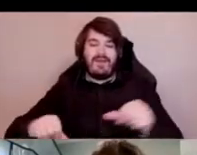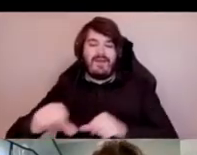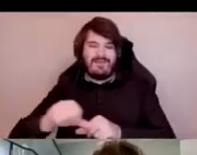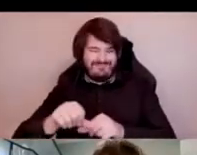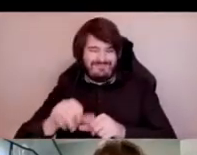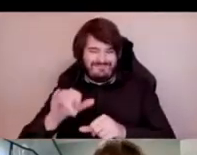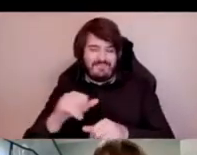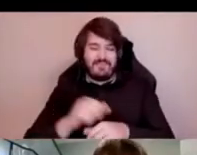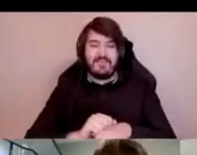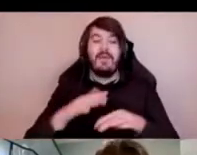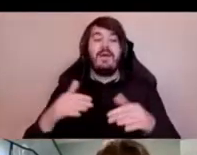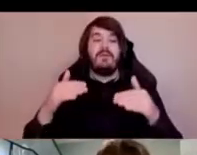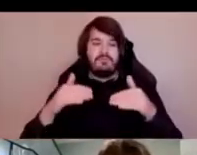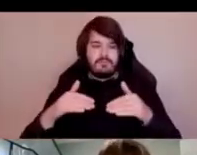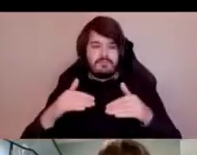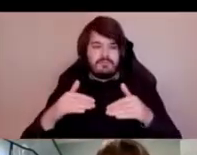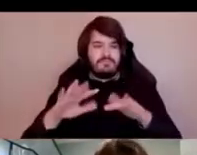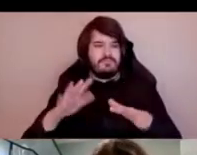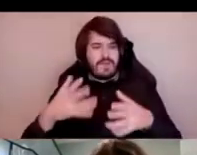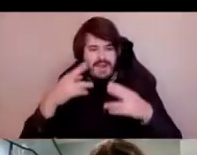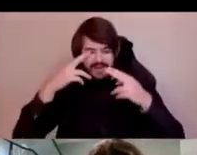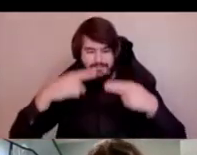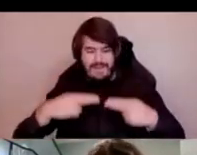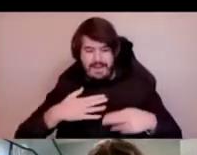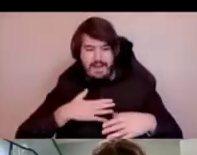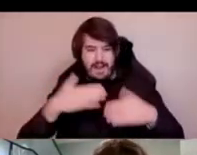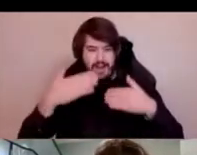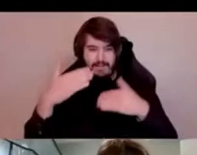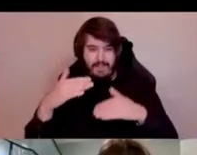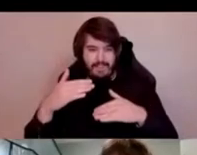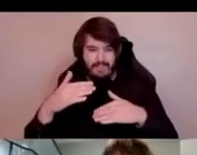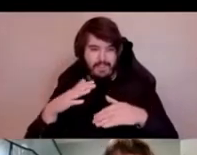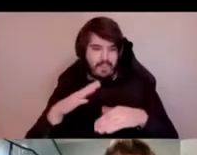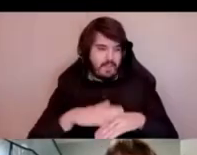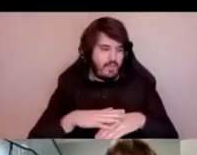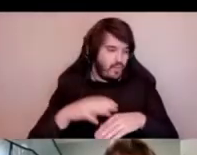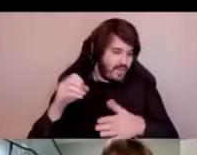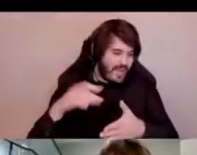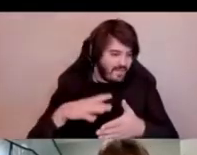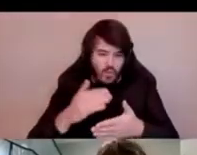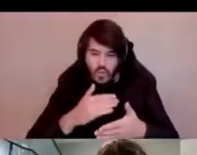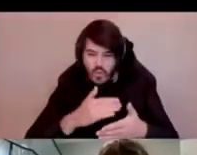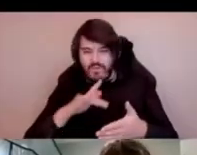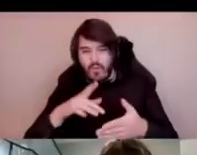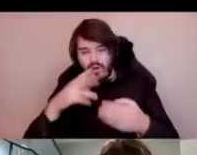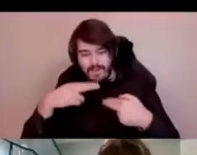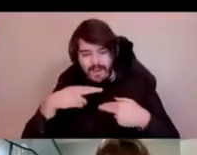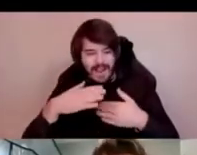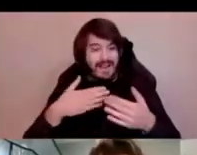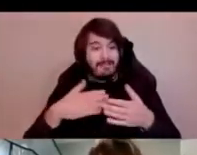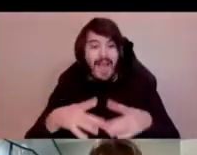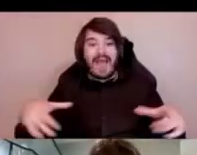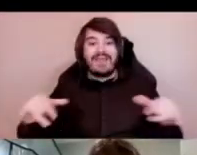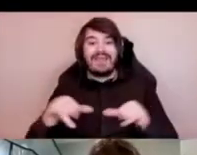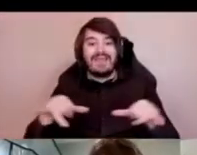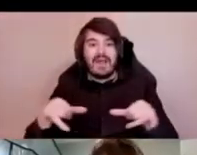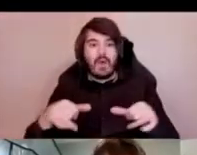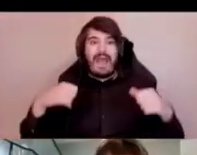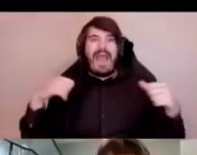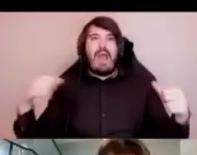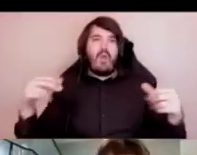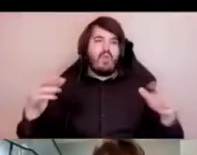limites, à l'aide de faire notre planification culturelle, parce qu'on doit respecter notre espace, notre